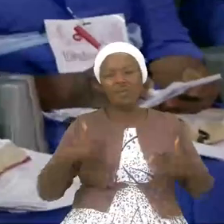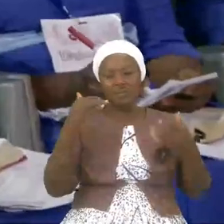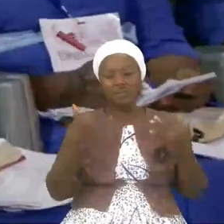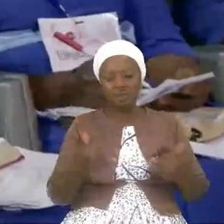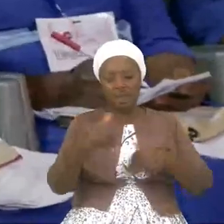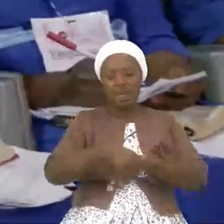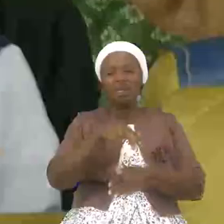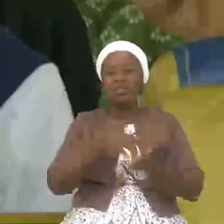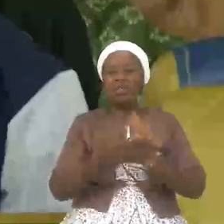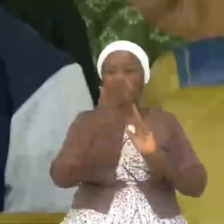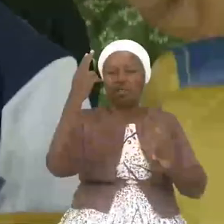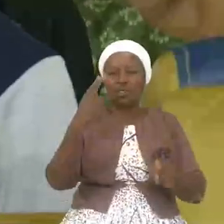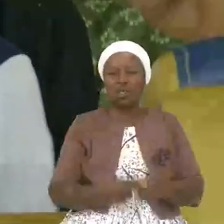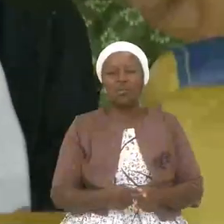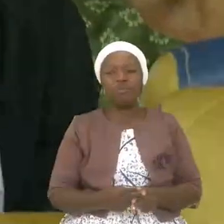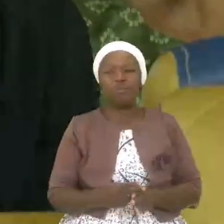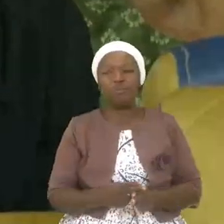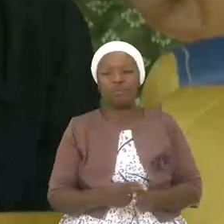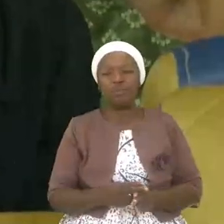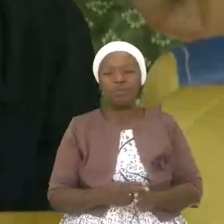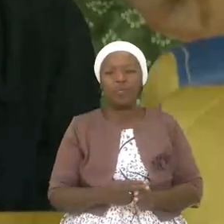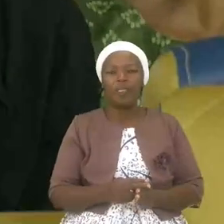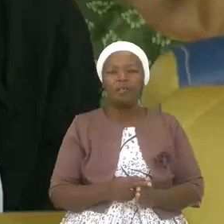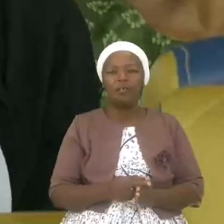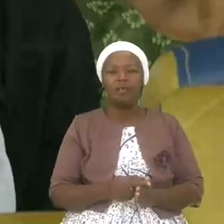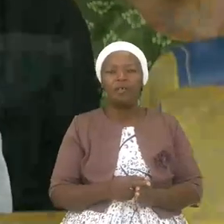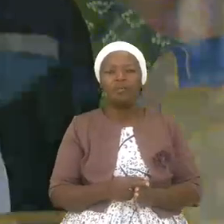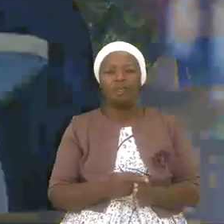ce soir au nom de Jésus.